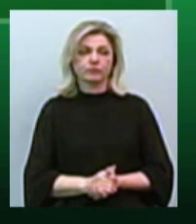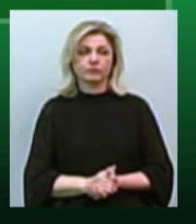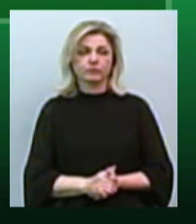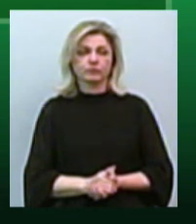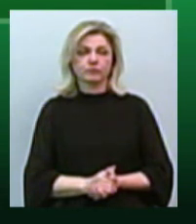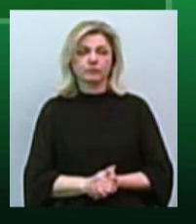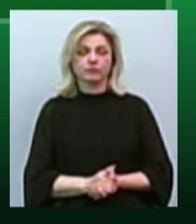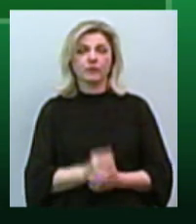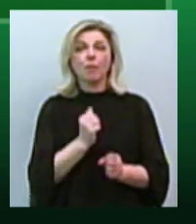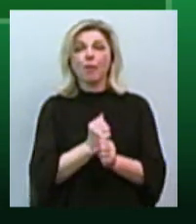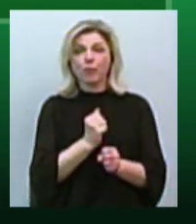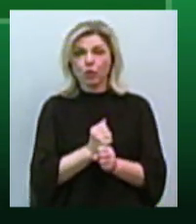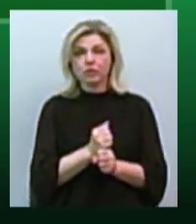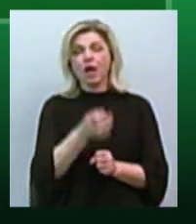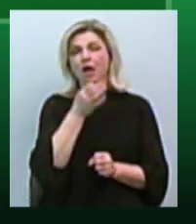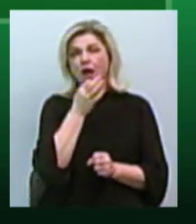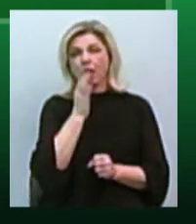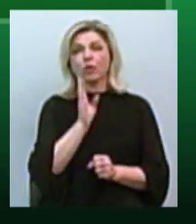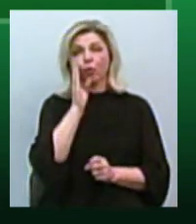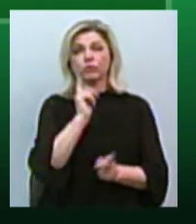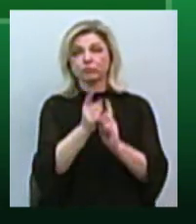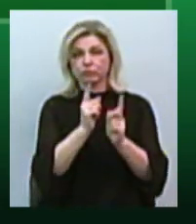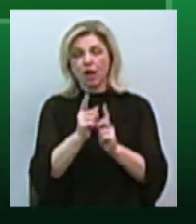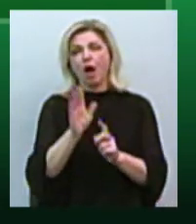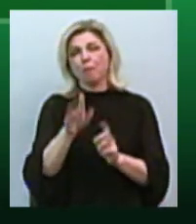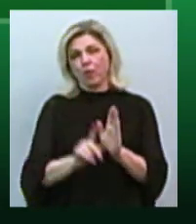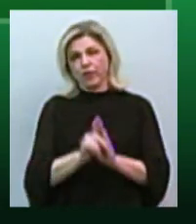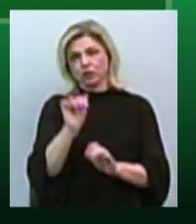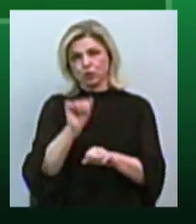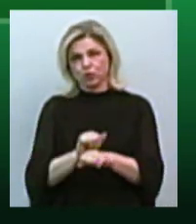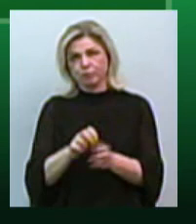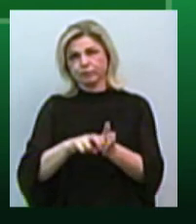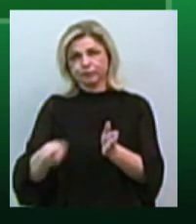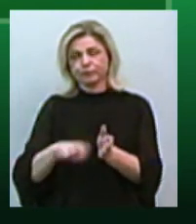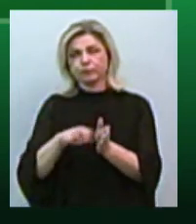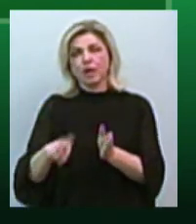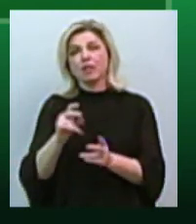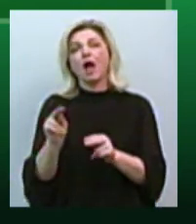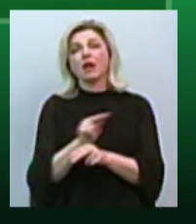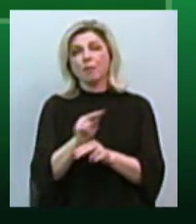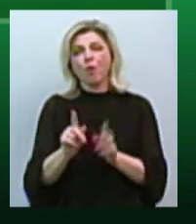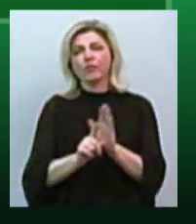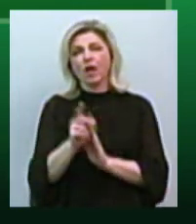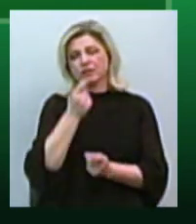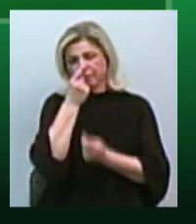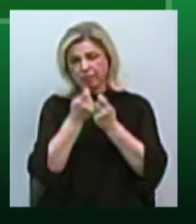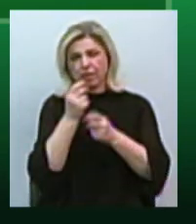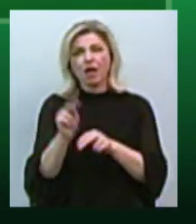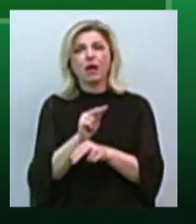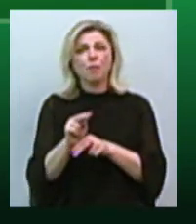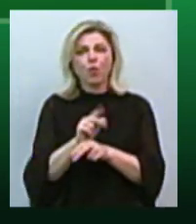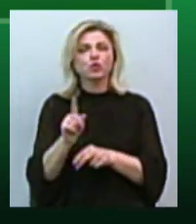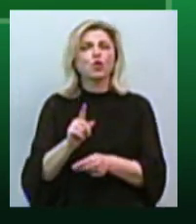зранку. Попрацювали ранкове перевезення і почали зупинятись. На ремонт машини з'їжджають, починають робити дрібні ремонти, які в